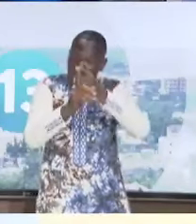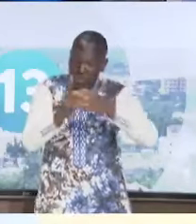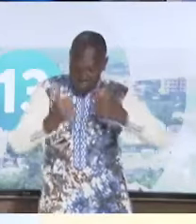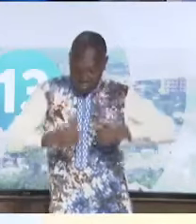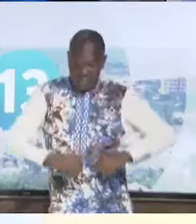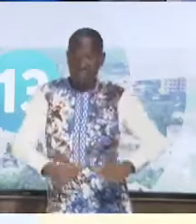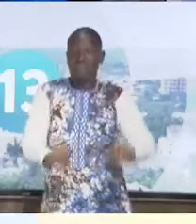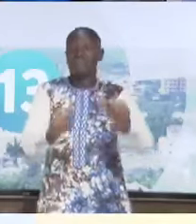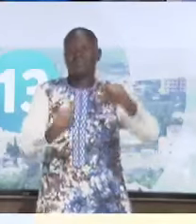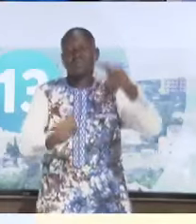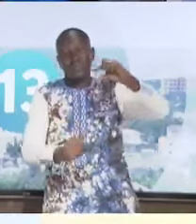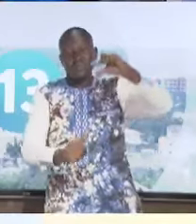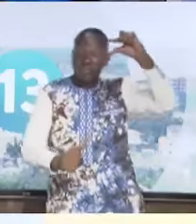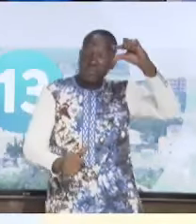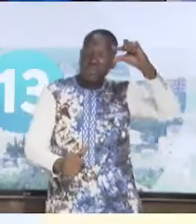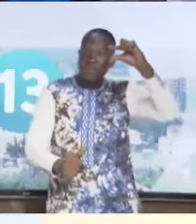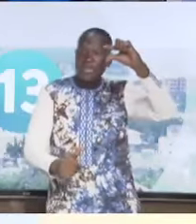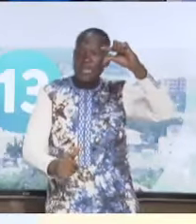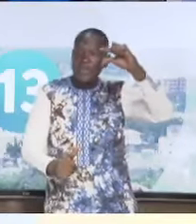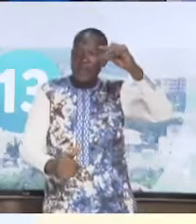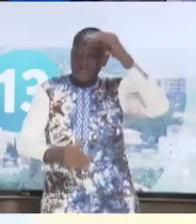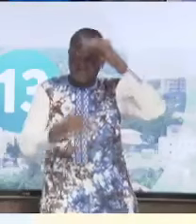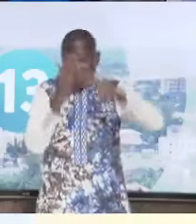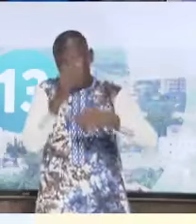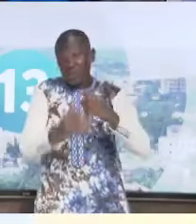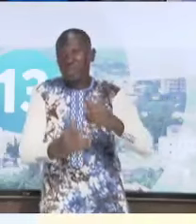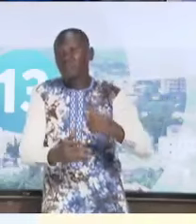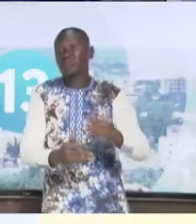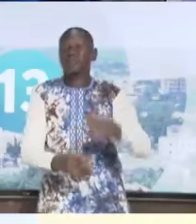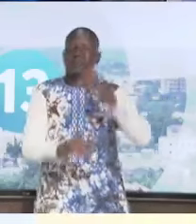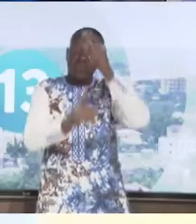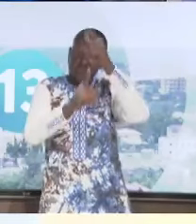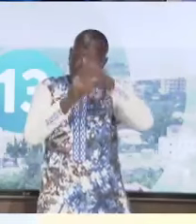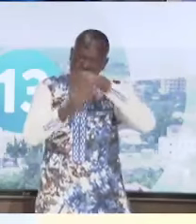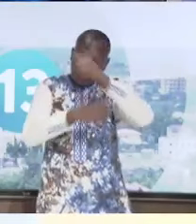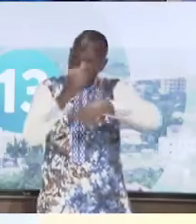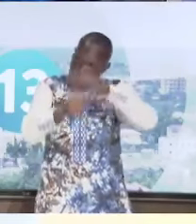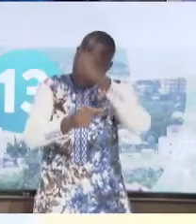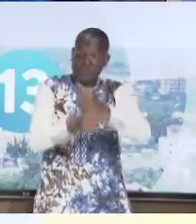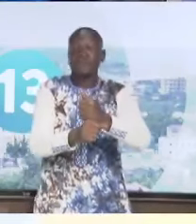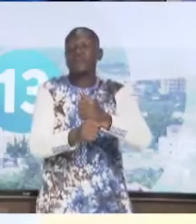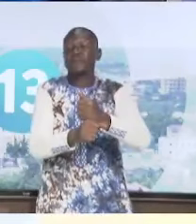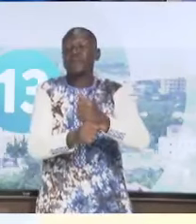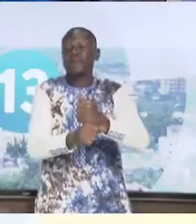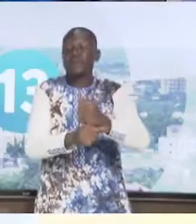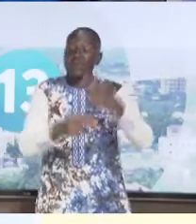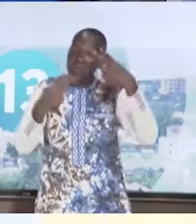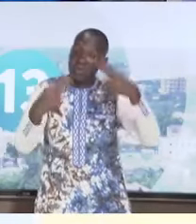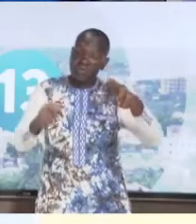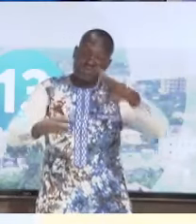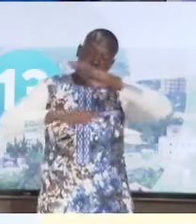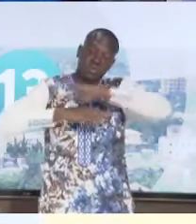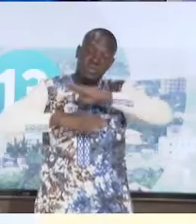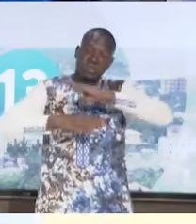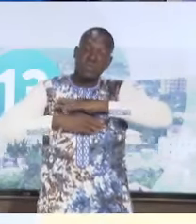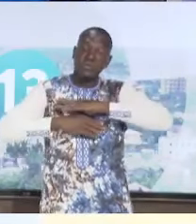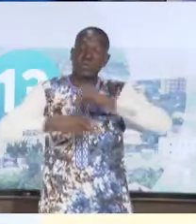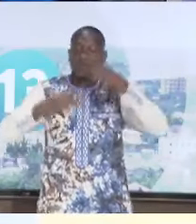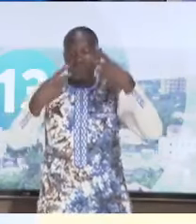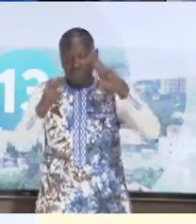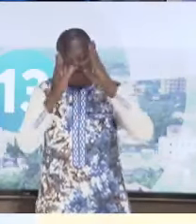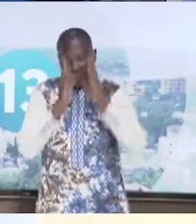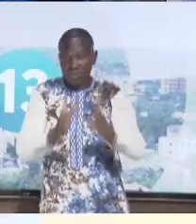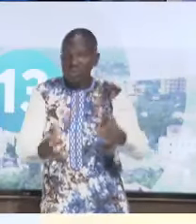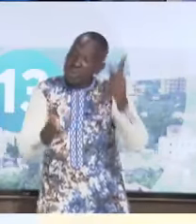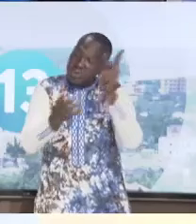pas. D'accord. Plutôt que bimestriel. D'accord. Voilà. Donc, c'est dans une logique d'écoute clientèle, de satisfaction de la clientèle. C'est le